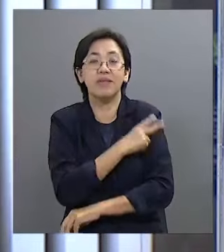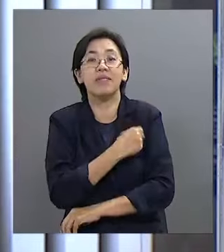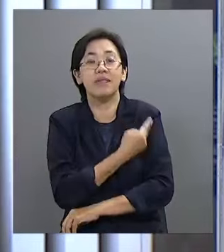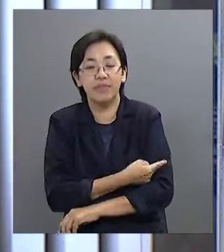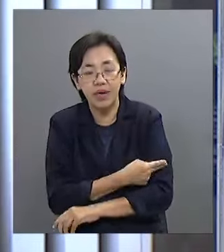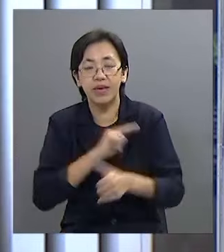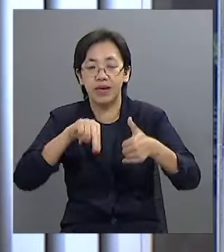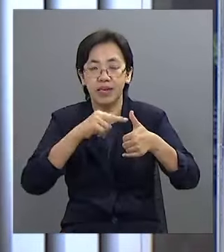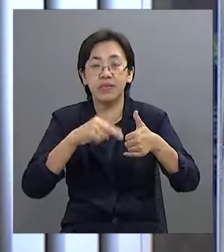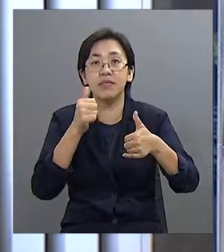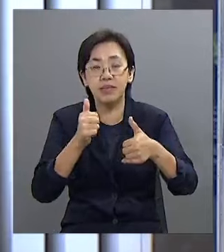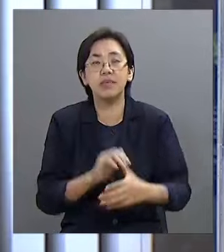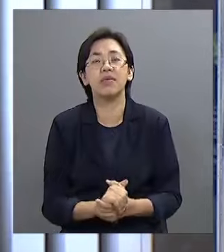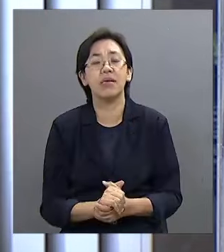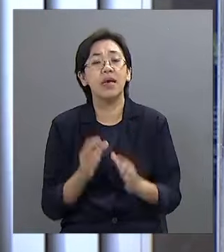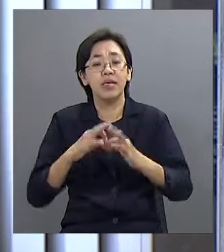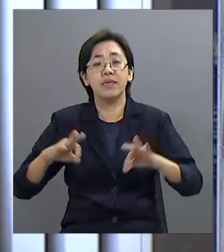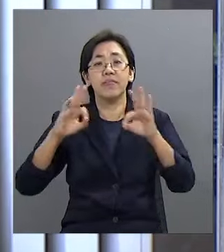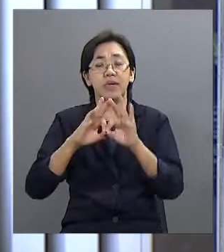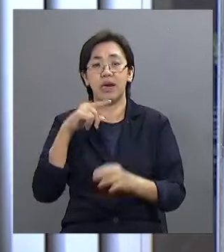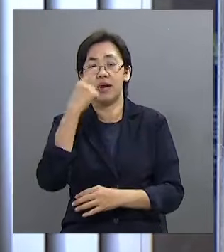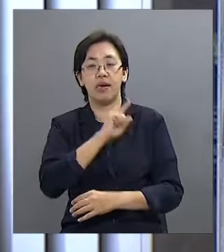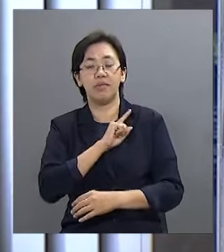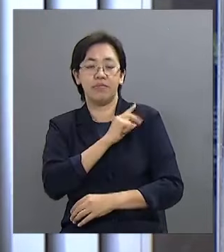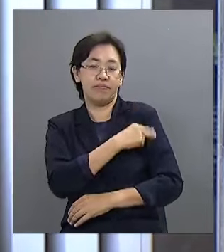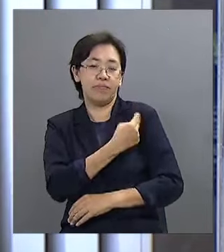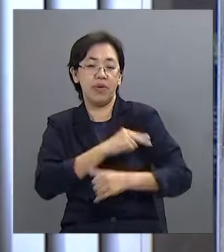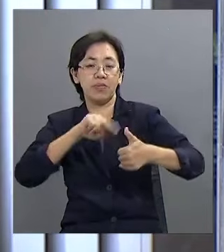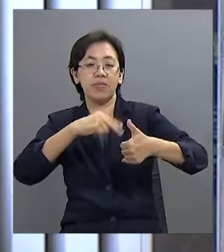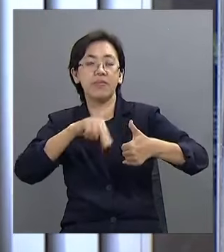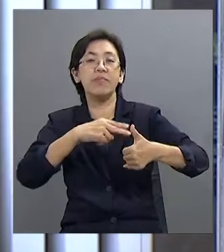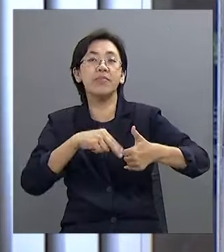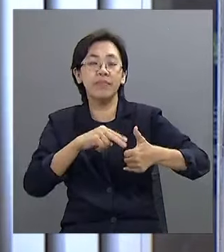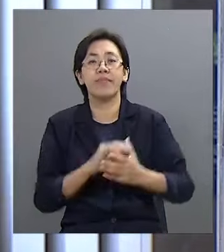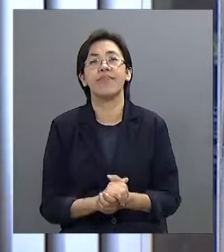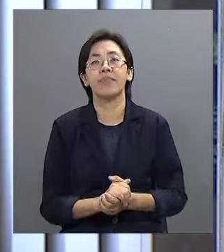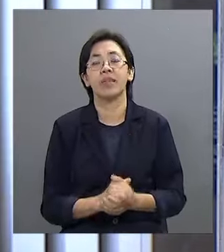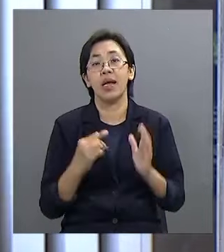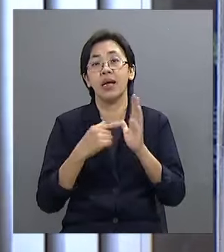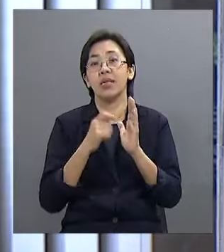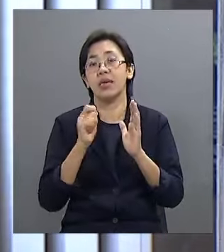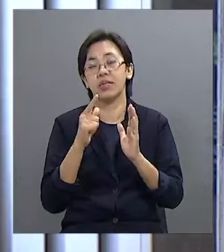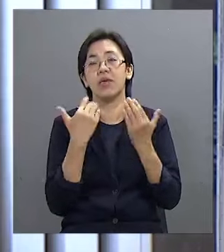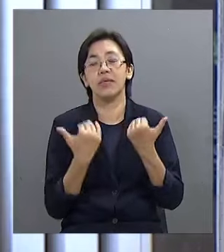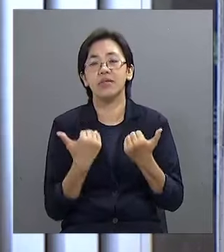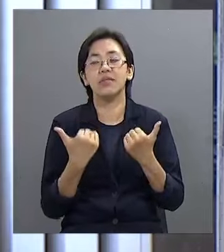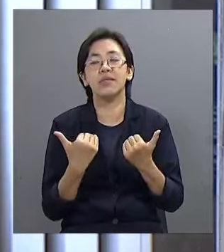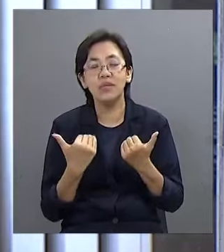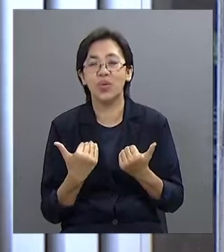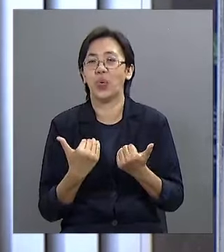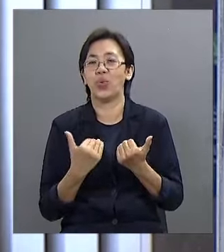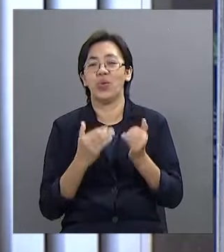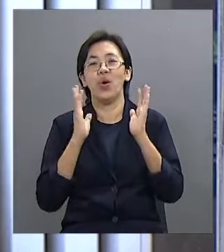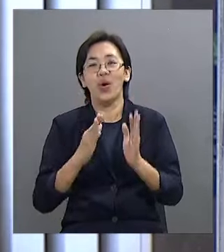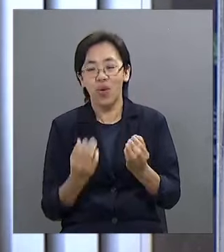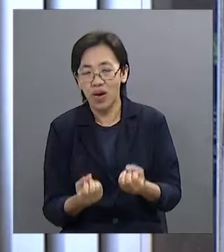คือต้องอยู่ภายใต้การดูแลของคุณหมอเท่านั้นนะครับทีนี้มาดูกันที่จังหวัดอ่างทองครับตอนนี้คึกคืนกันมากเลยครับพ่อปุกโตไวนะสังเก